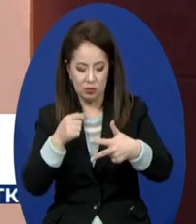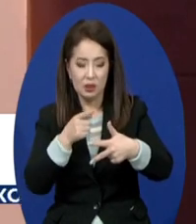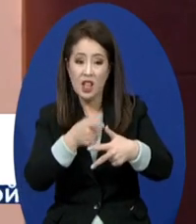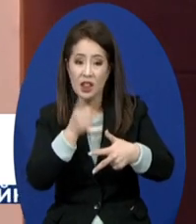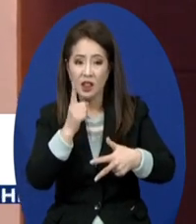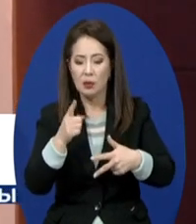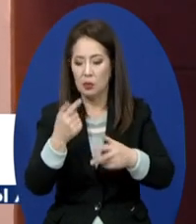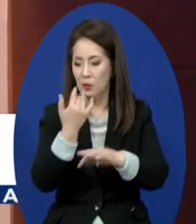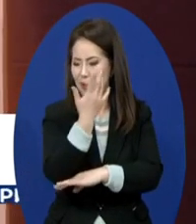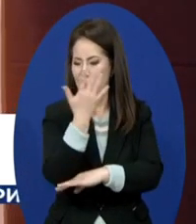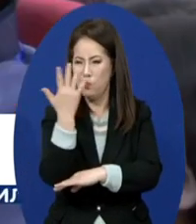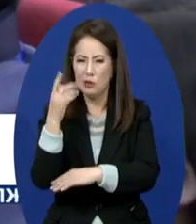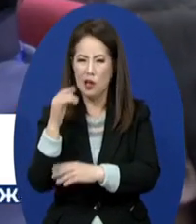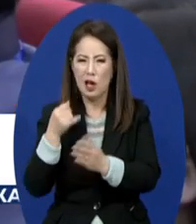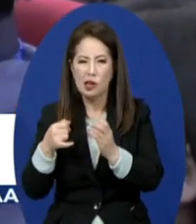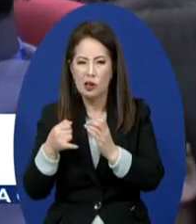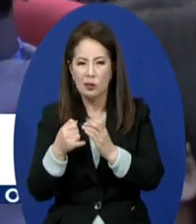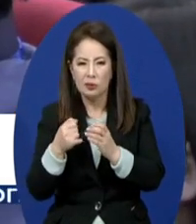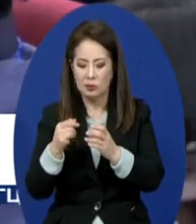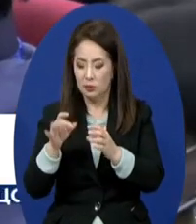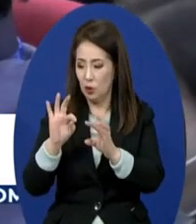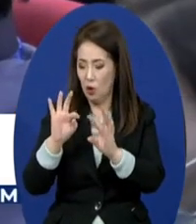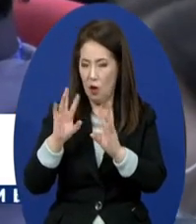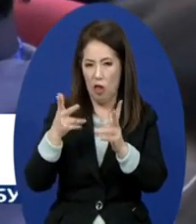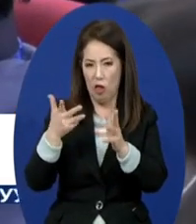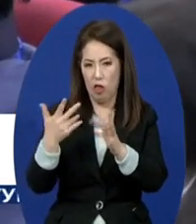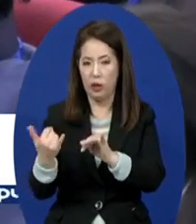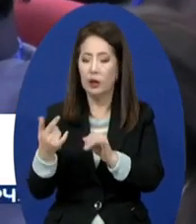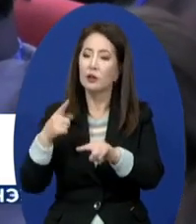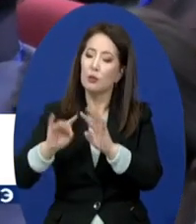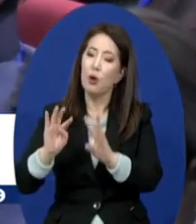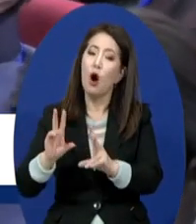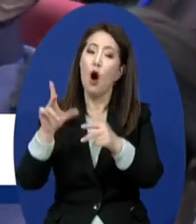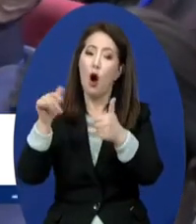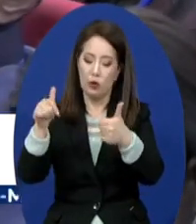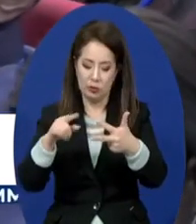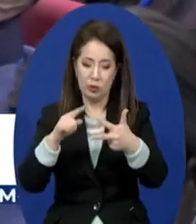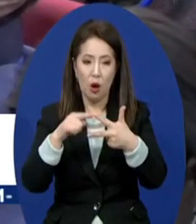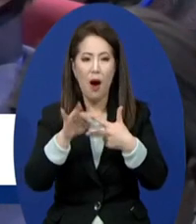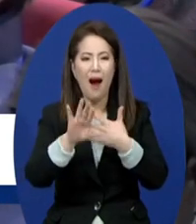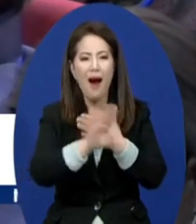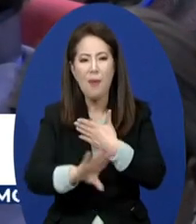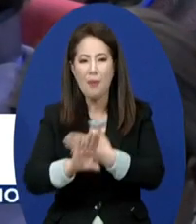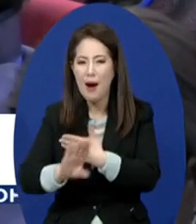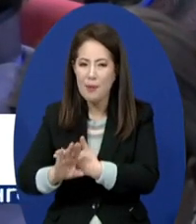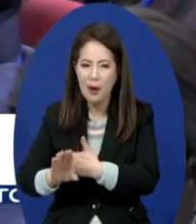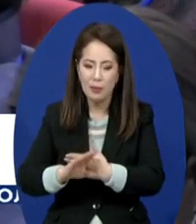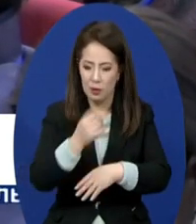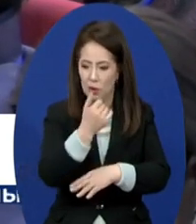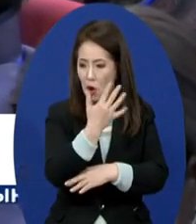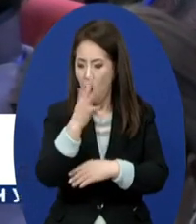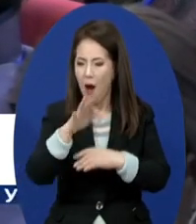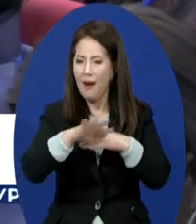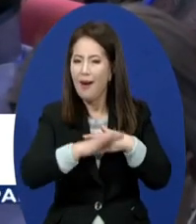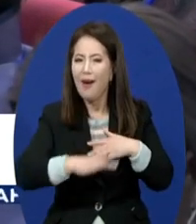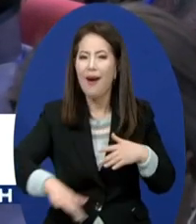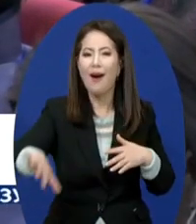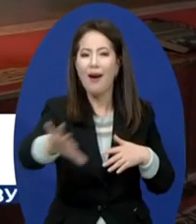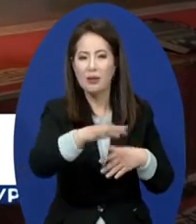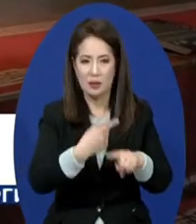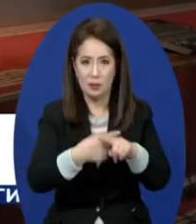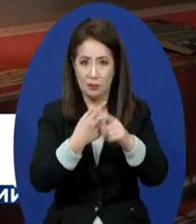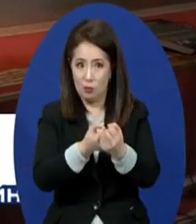мод бэлтгэсэн талбайг ойжуулах, заган ойн системийг хамгаалах, нөхөн сэргээх замаар ойгоор бүрхэгдсэн